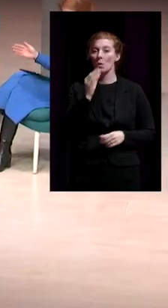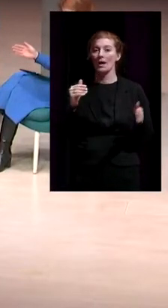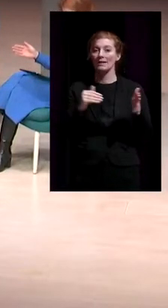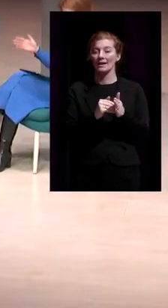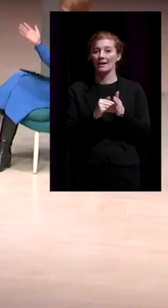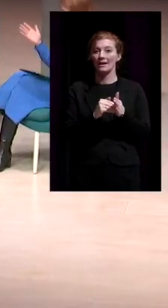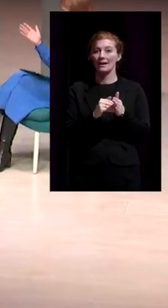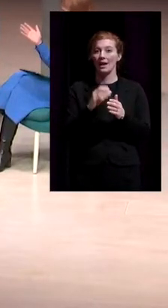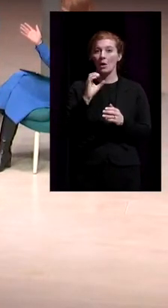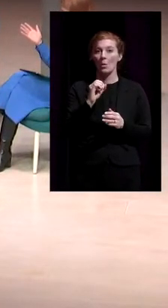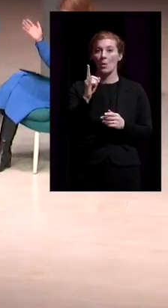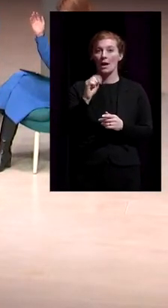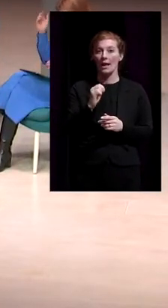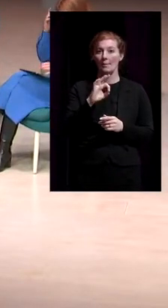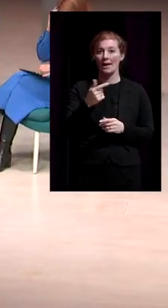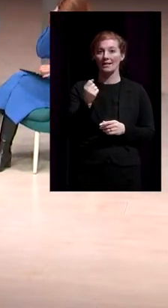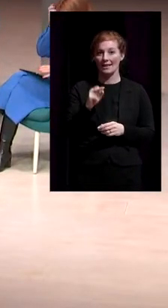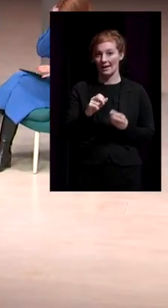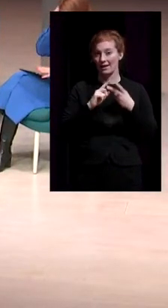till Ole Petter igen.